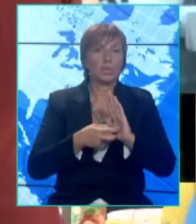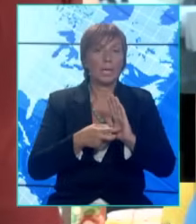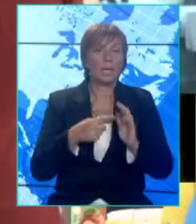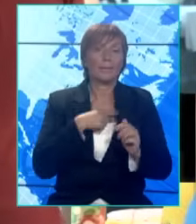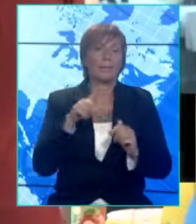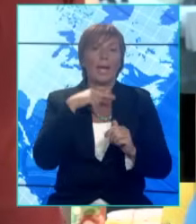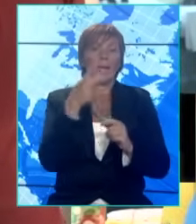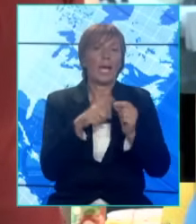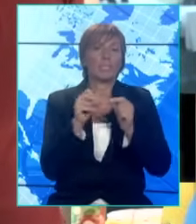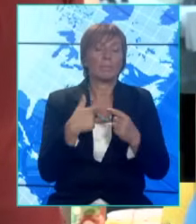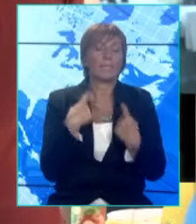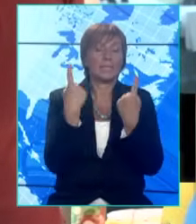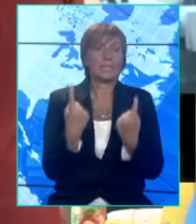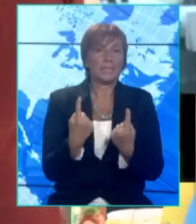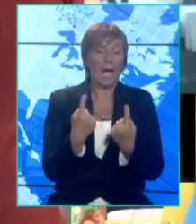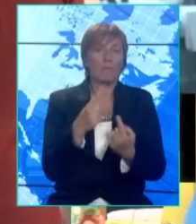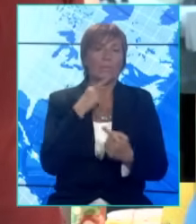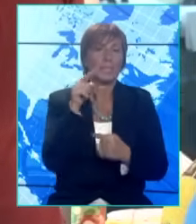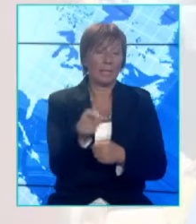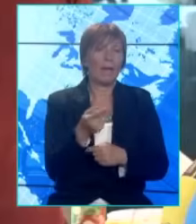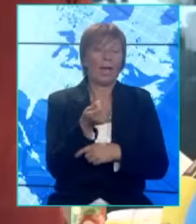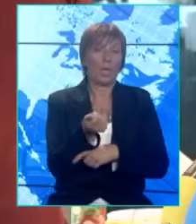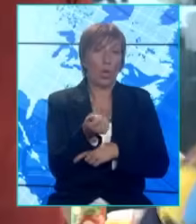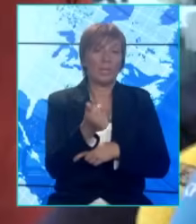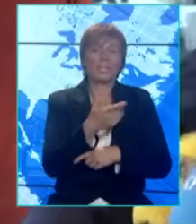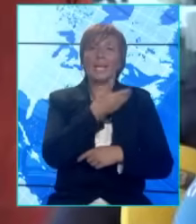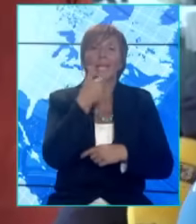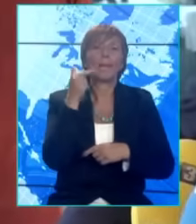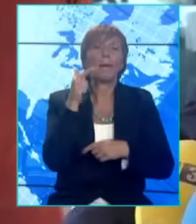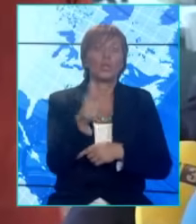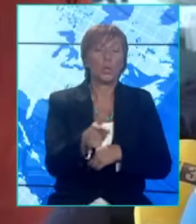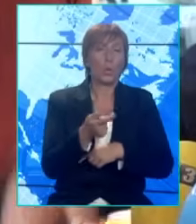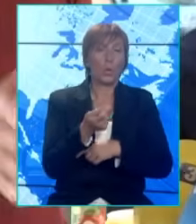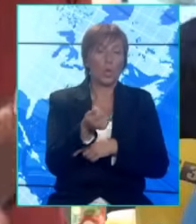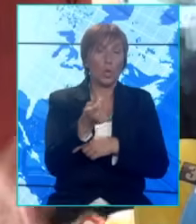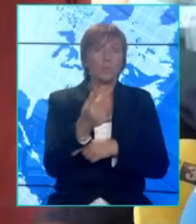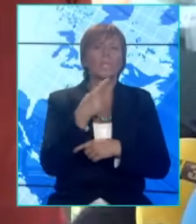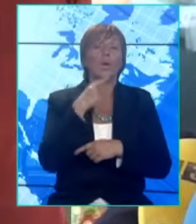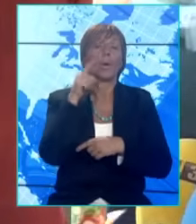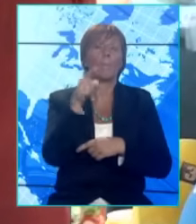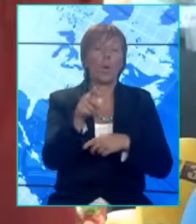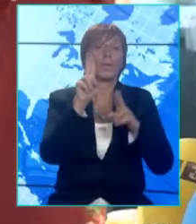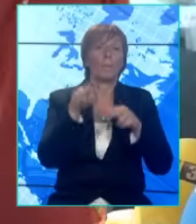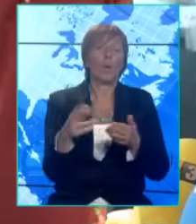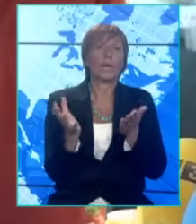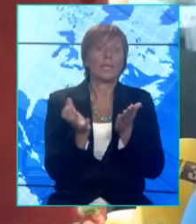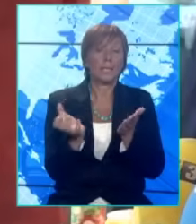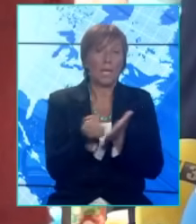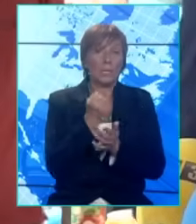da ne kažem, principe ili stavove za taj novac. Nema tog novca koji bi oni mogli da dobiju